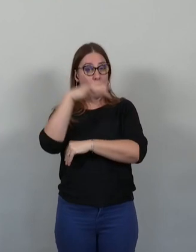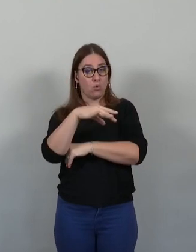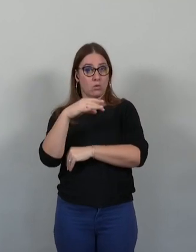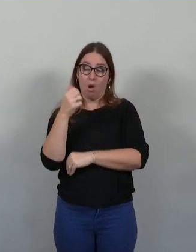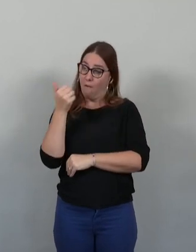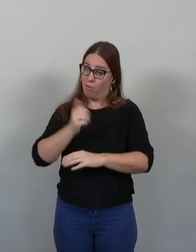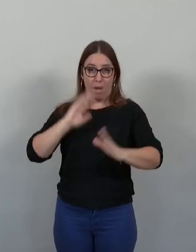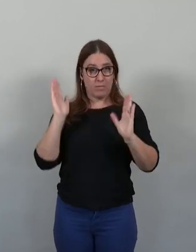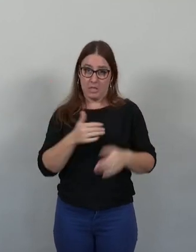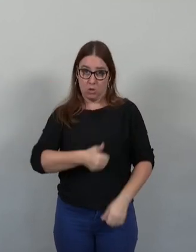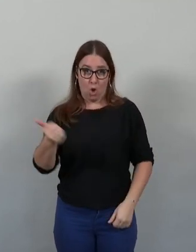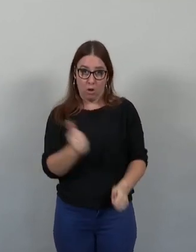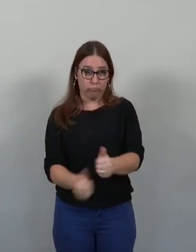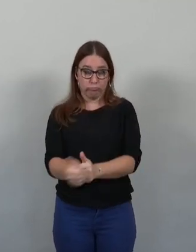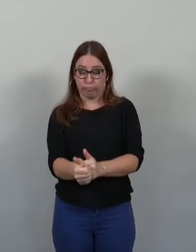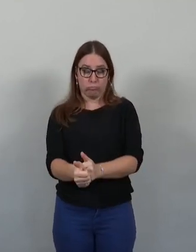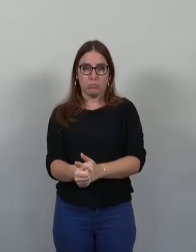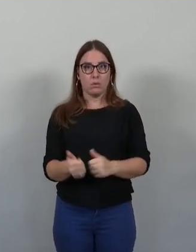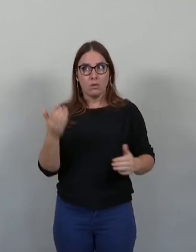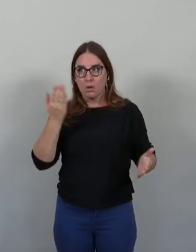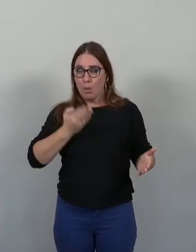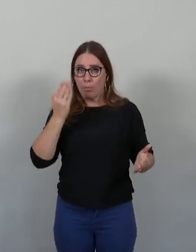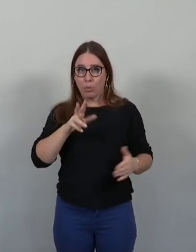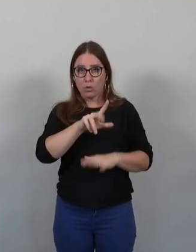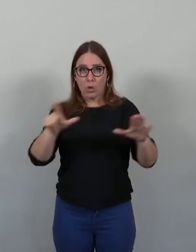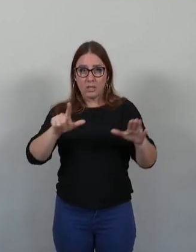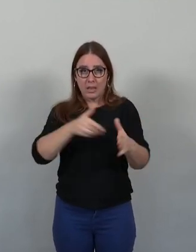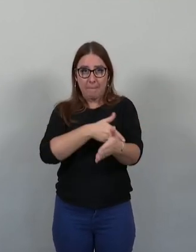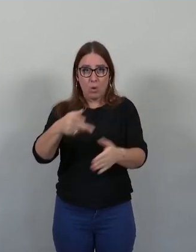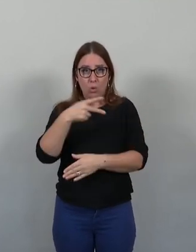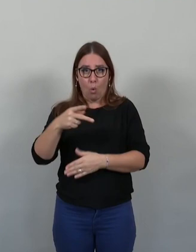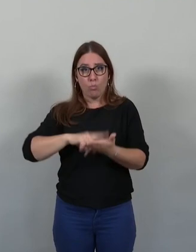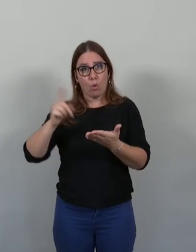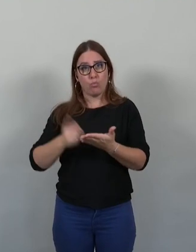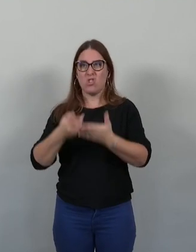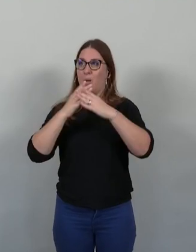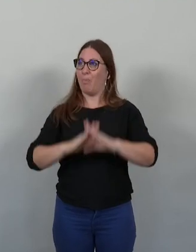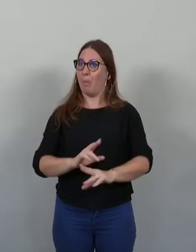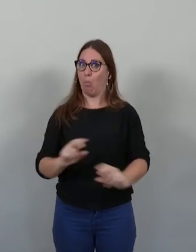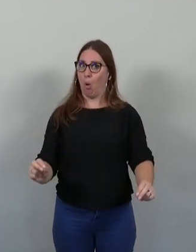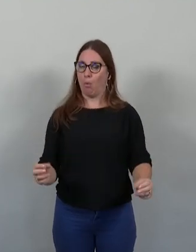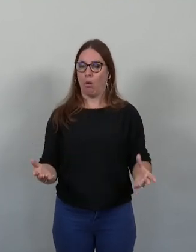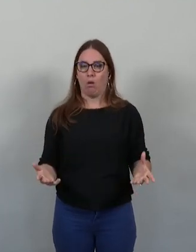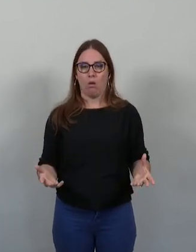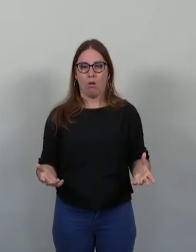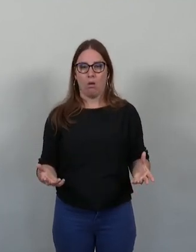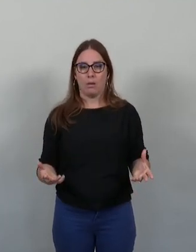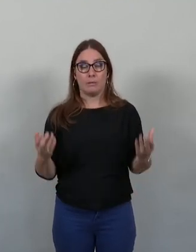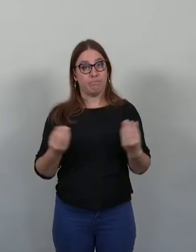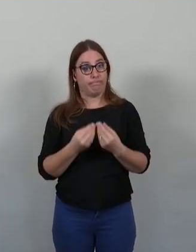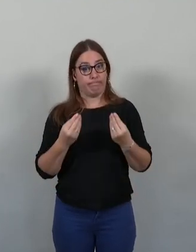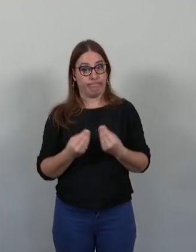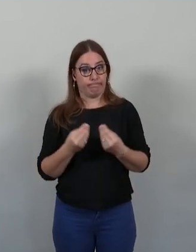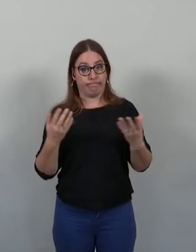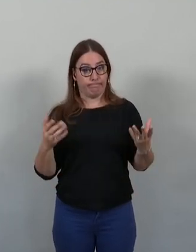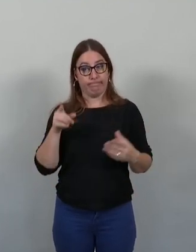avez décidé seul d'ailleurs il vous faudrait trouver 37 millions d'euros pour boucler le budget malheureusement je